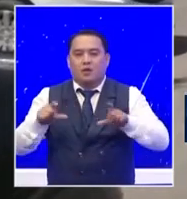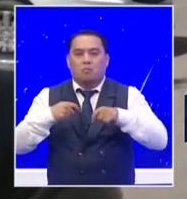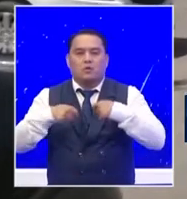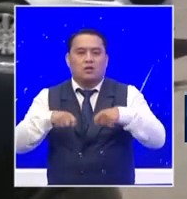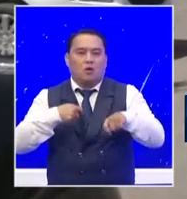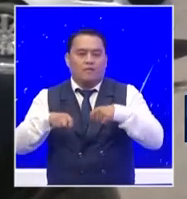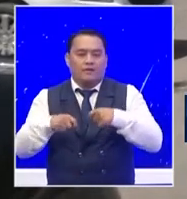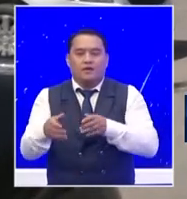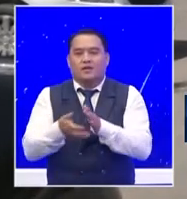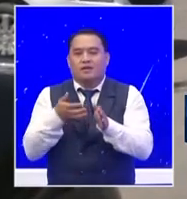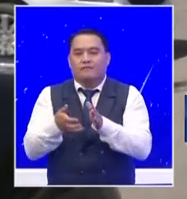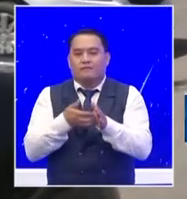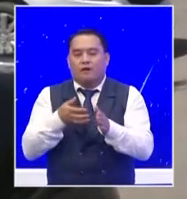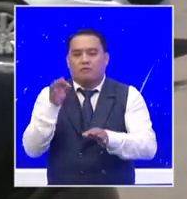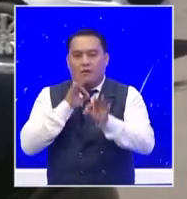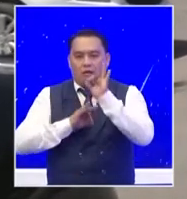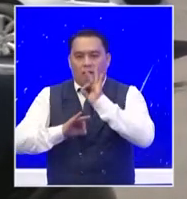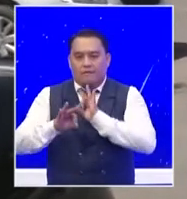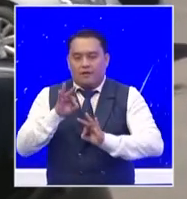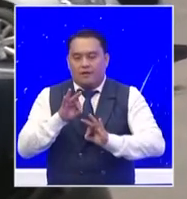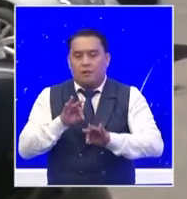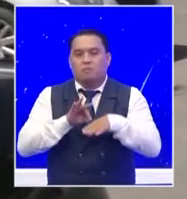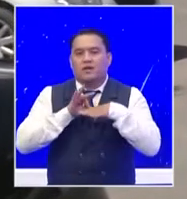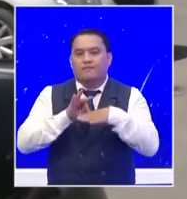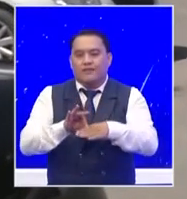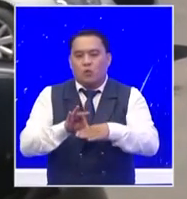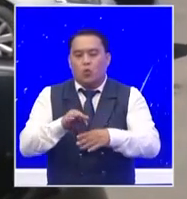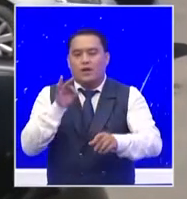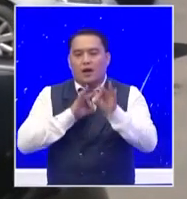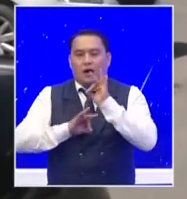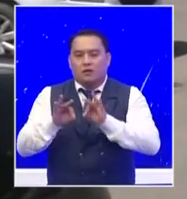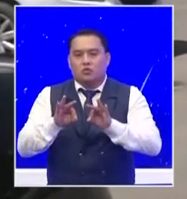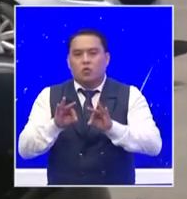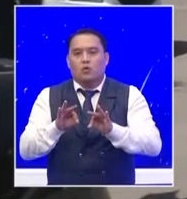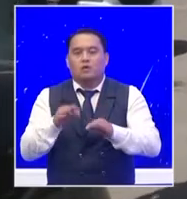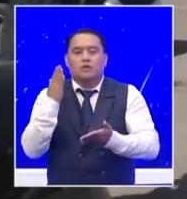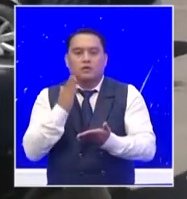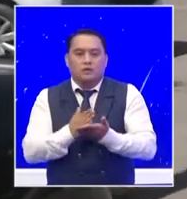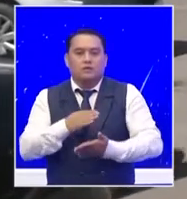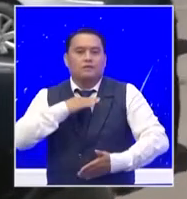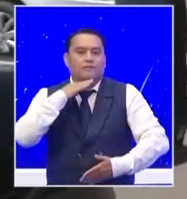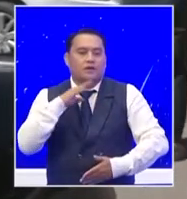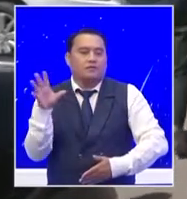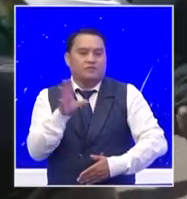возможно дефицит лекарственных препаратов. В целом мониторинг проведен, лекарственные препараты достаточны,